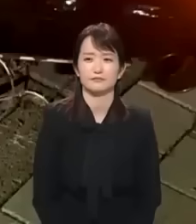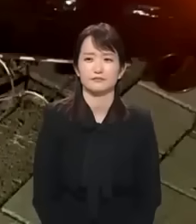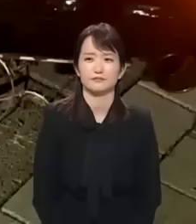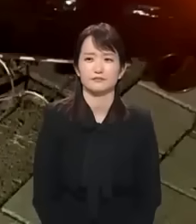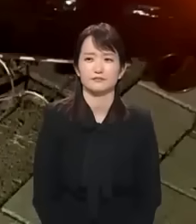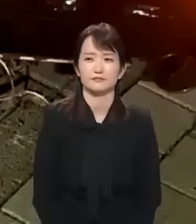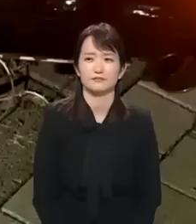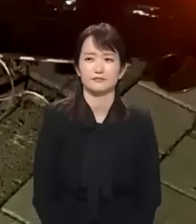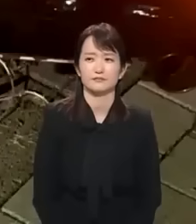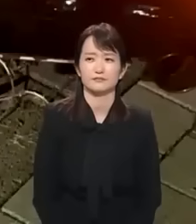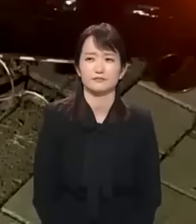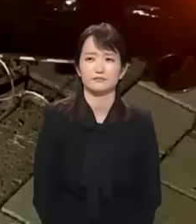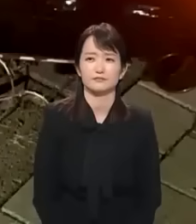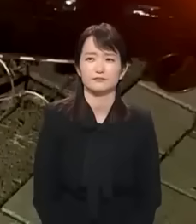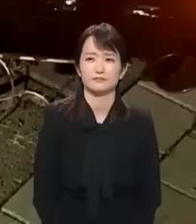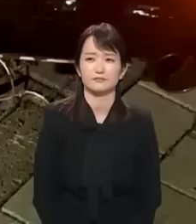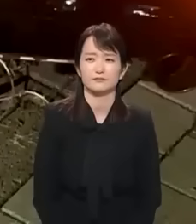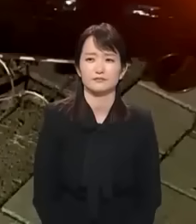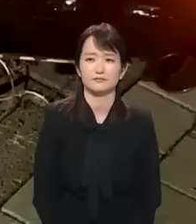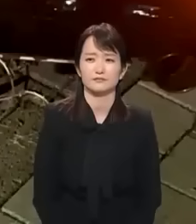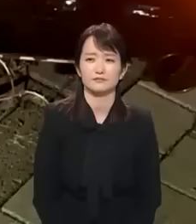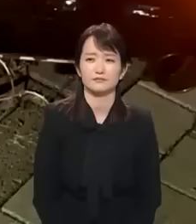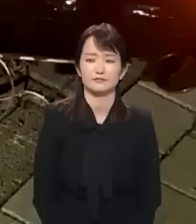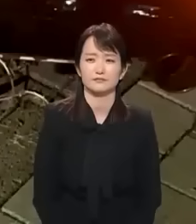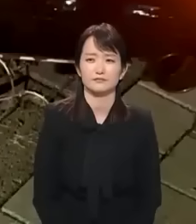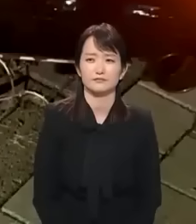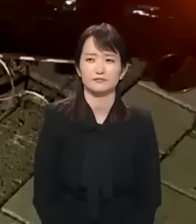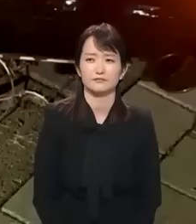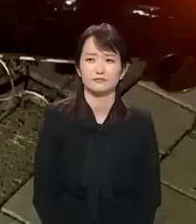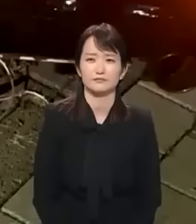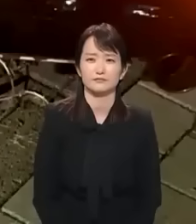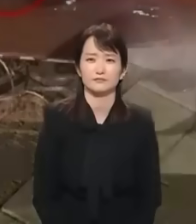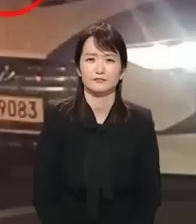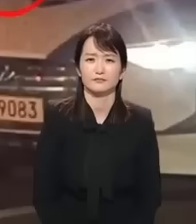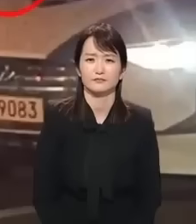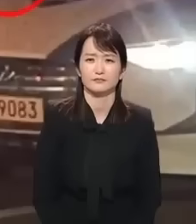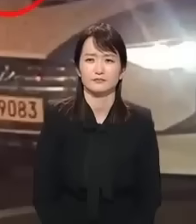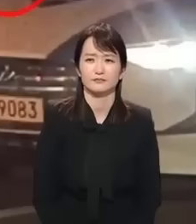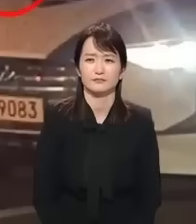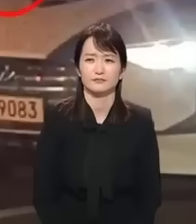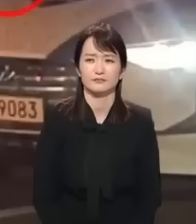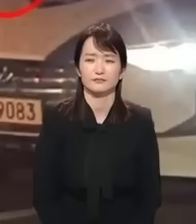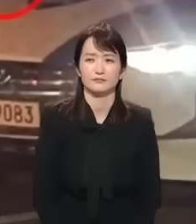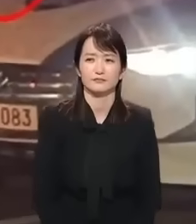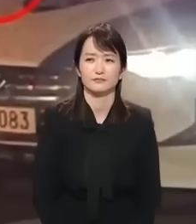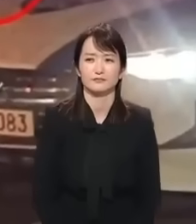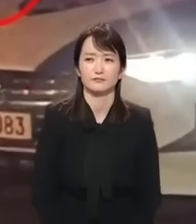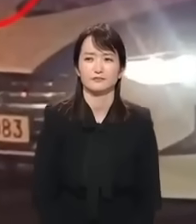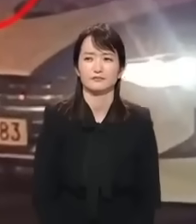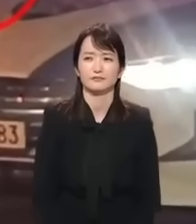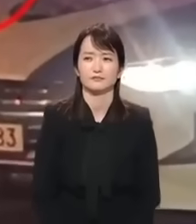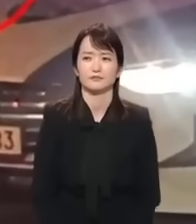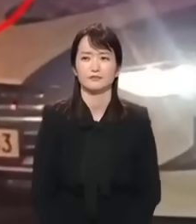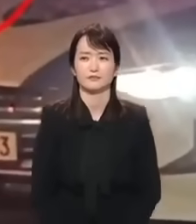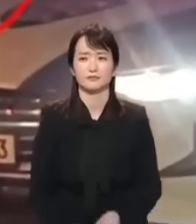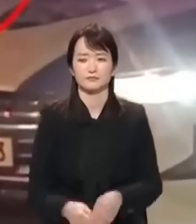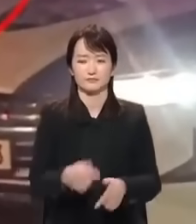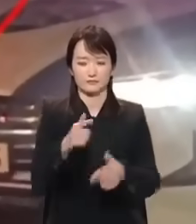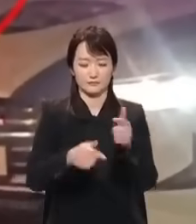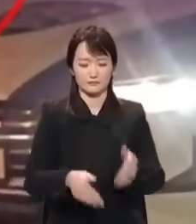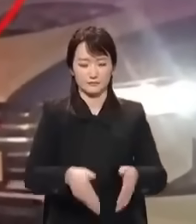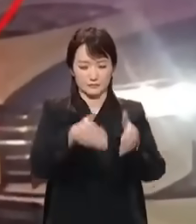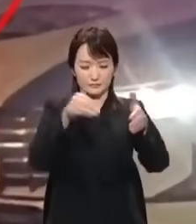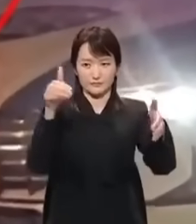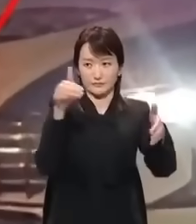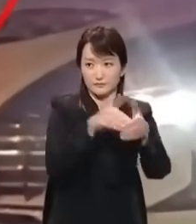제보 사 아니야 이거 말고요 예 잠시 후에 나올 텐데 아 지금 저 빨간 원 안에 있는 저